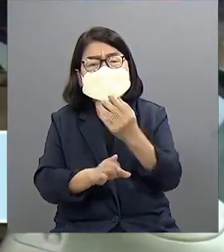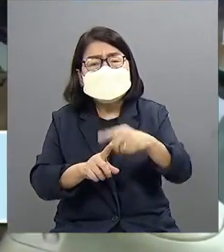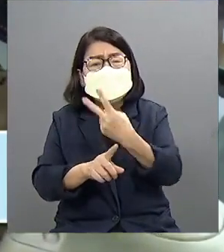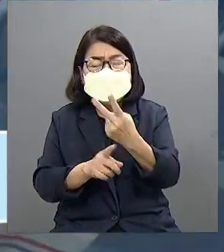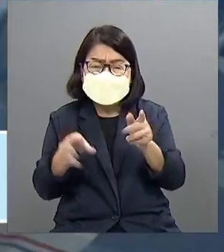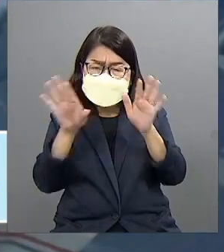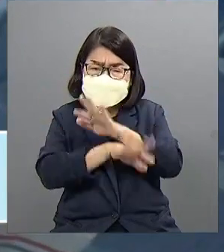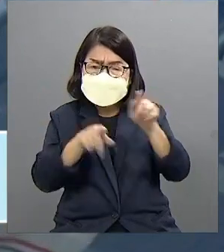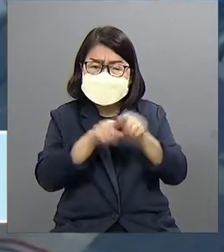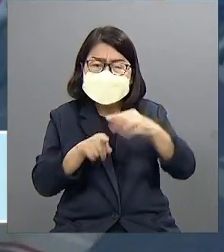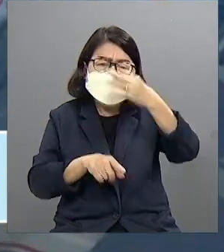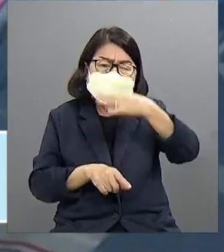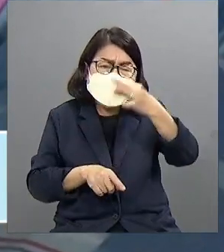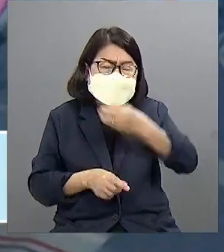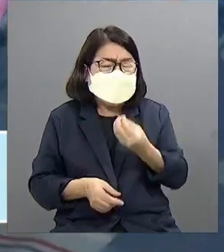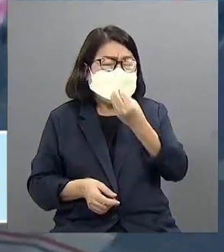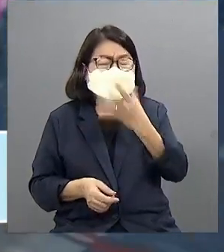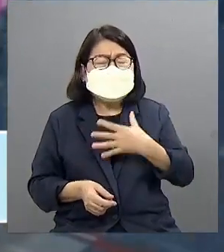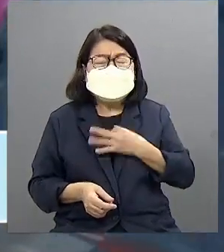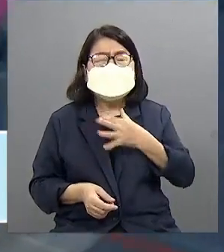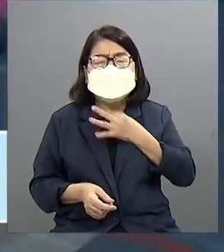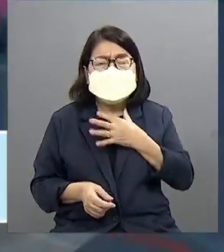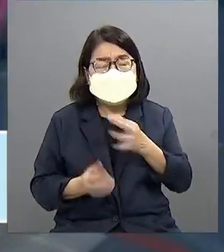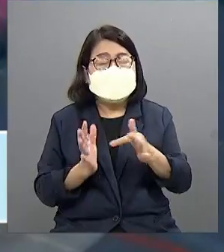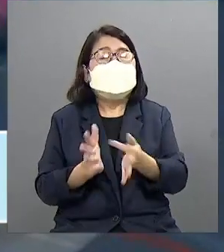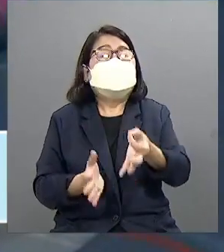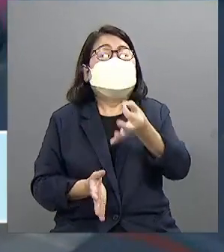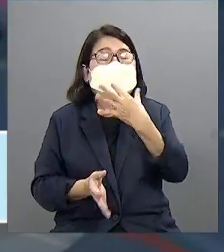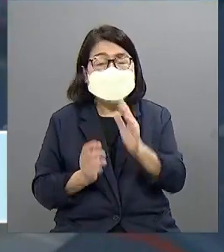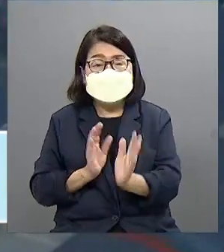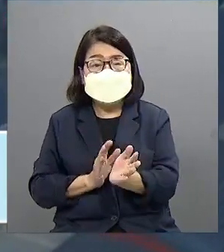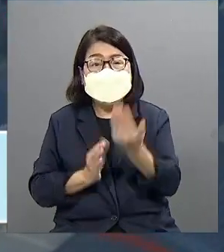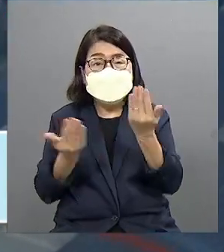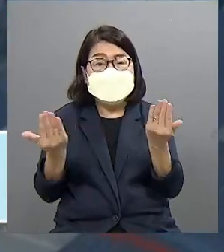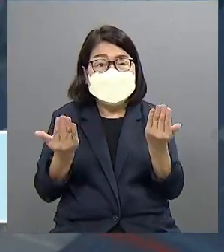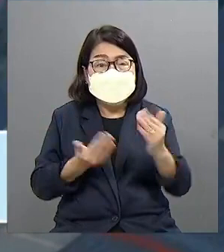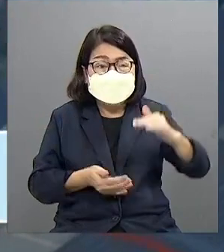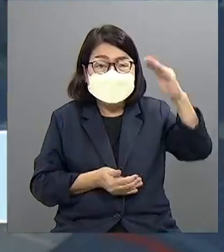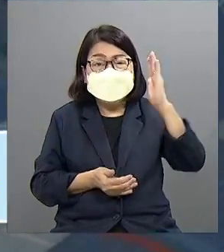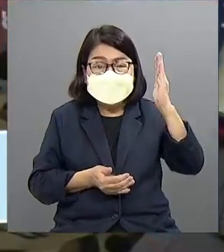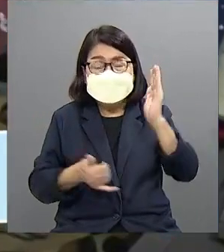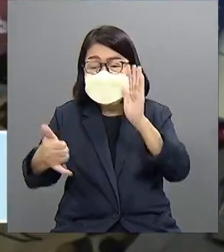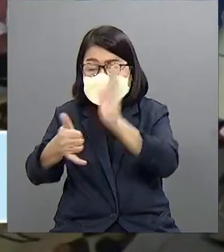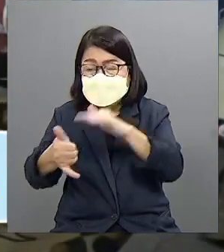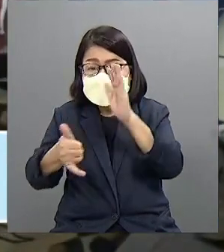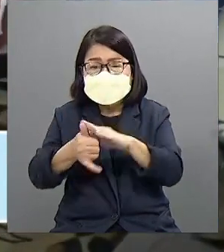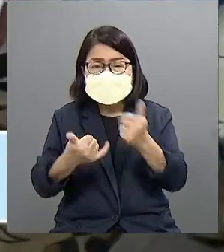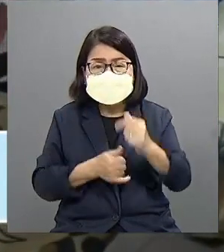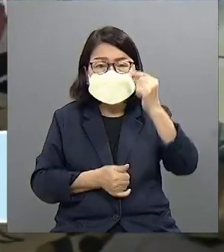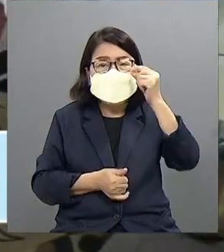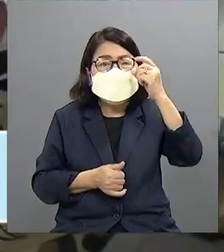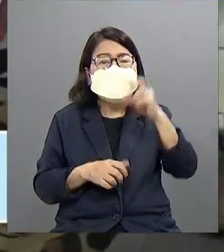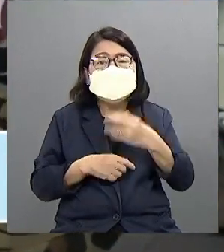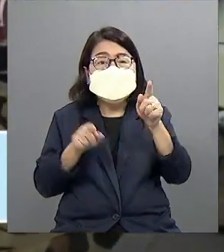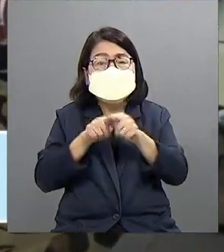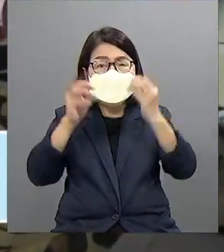ารก็ให้ยาไปกินพอรุ่งเช้าลูกชายคนโตไปเรียกมากินข้าวก็พบว่าบุตรสาวเนี่ยตาค้างนอนนิ่งอยู่บนเตียง